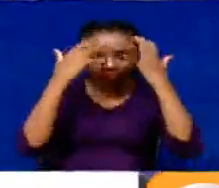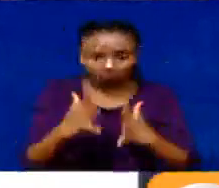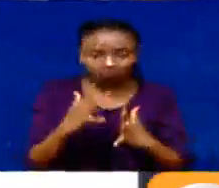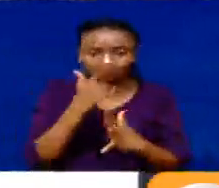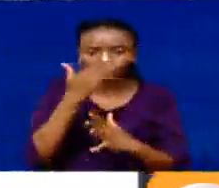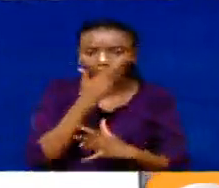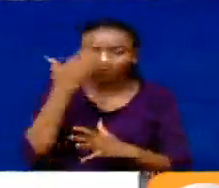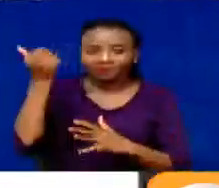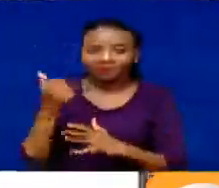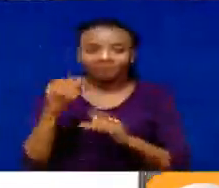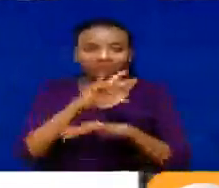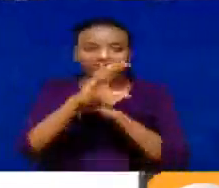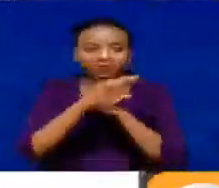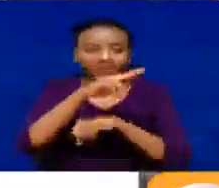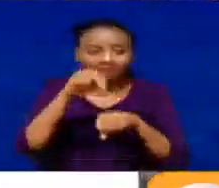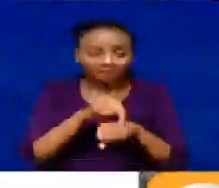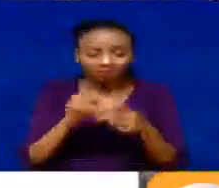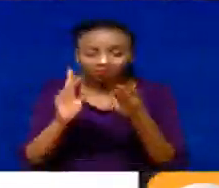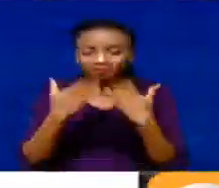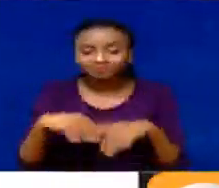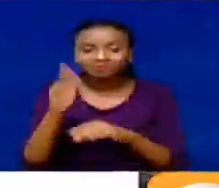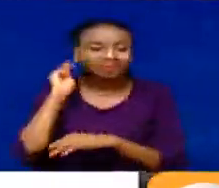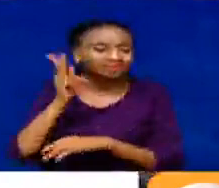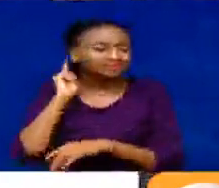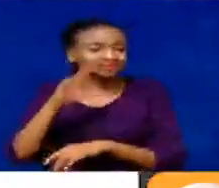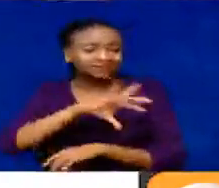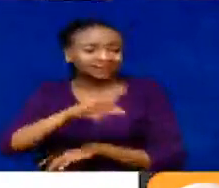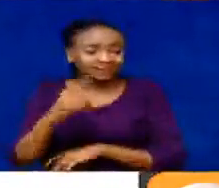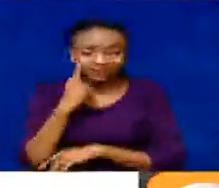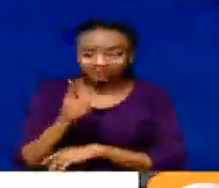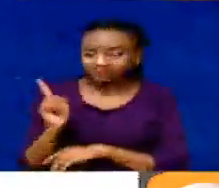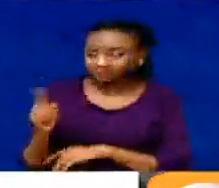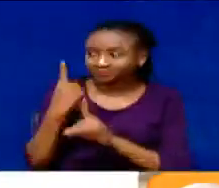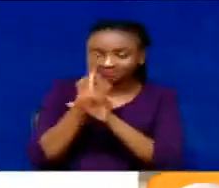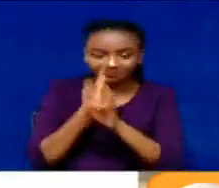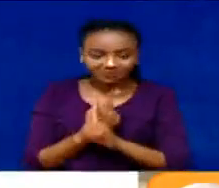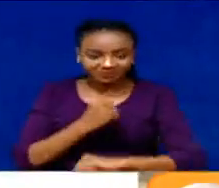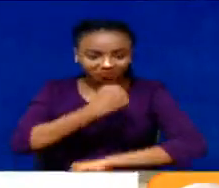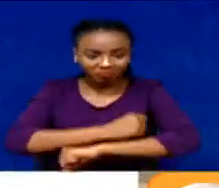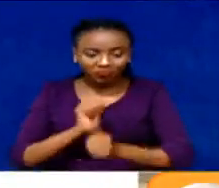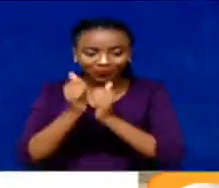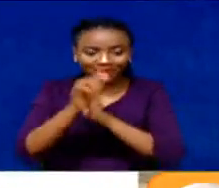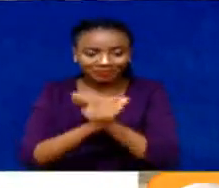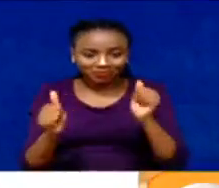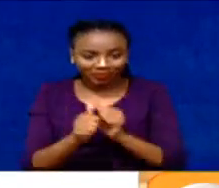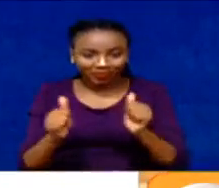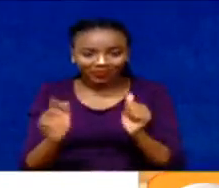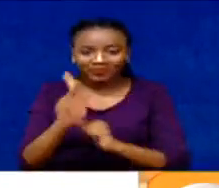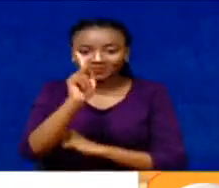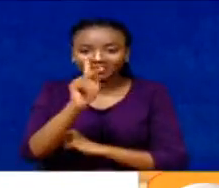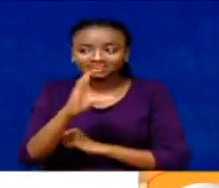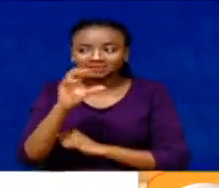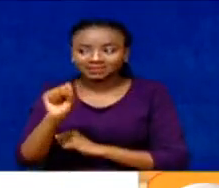bora. Kaunti ya Kisii ni miongoni mwa kaunti ambazo baadhi ya shule zilifanya vyema katika mtihani wa KCSE wa